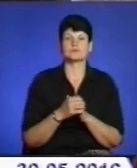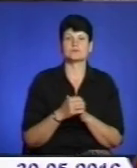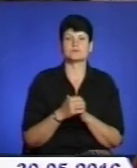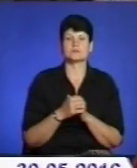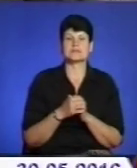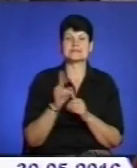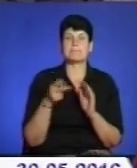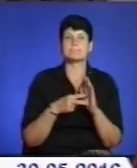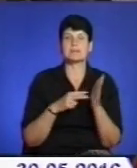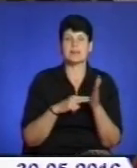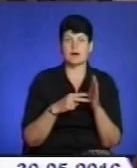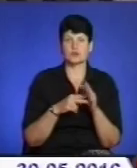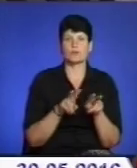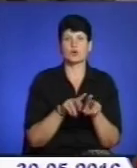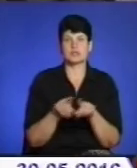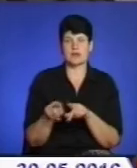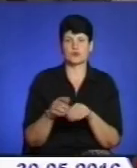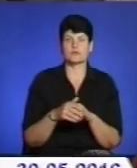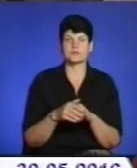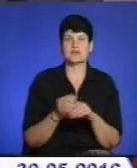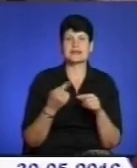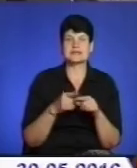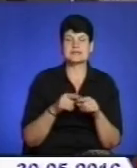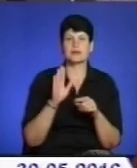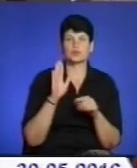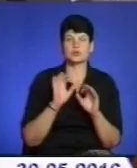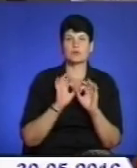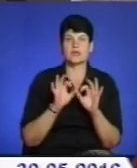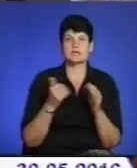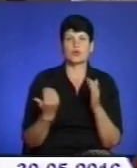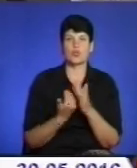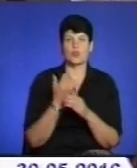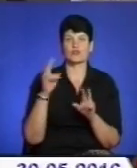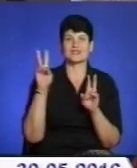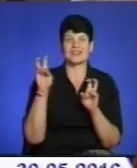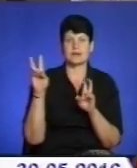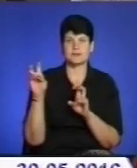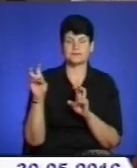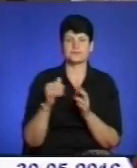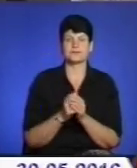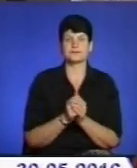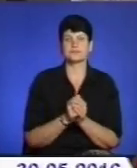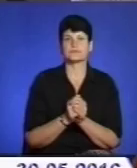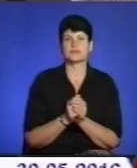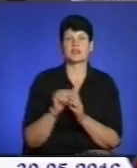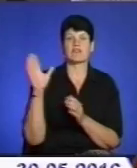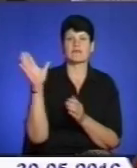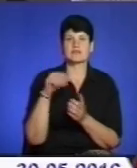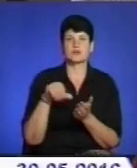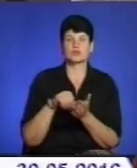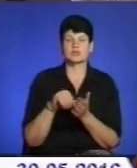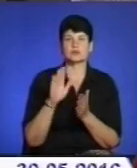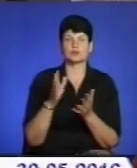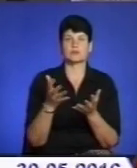певним планом, однаковим. Це буде пояснення нової теми. І всі учасники також будуть